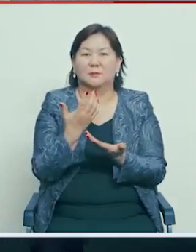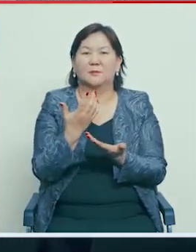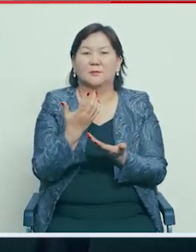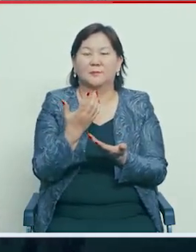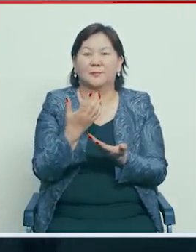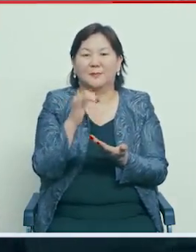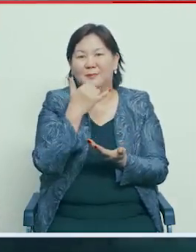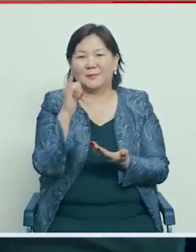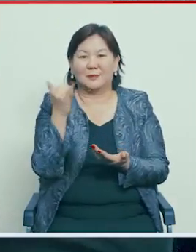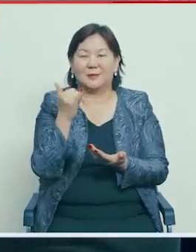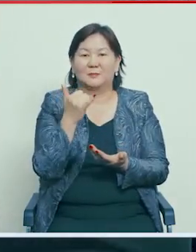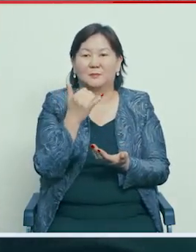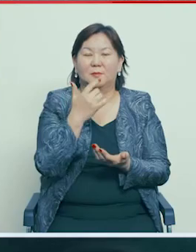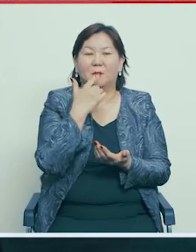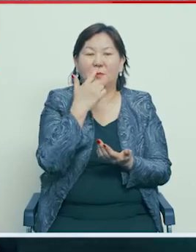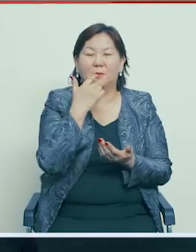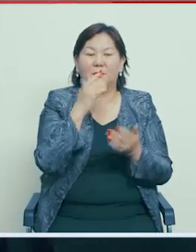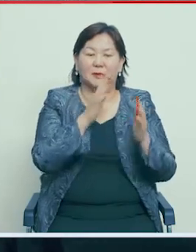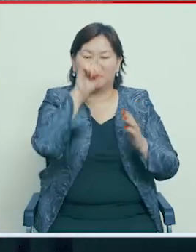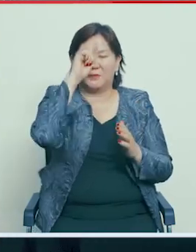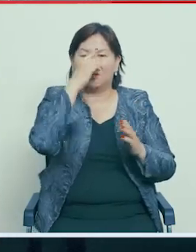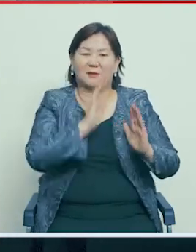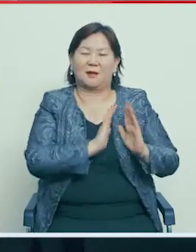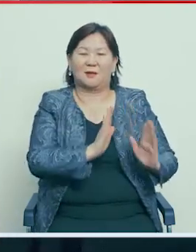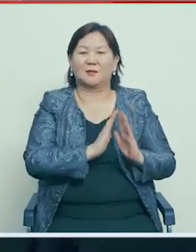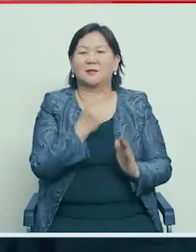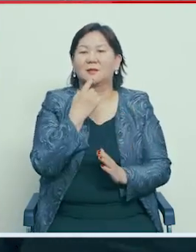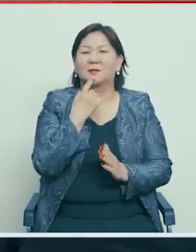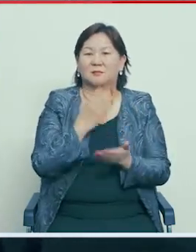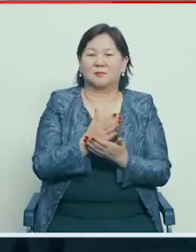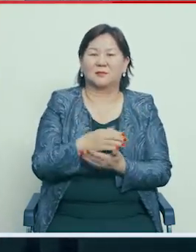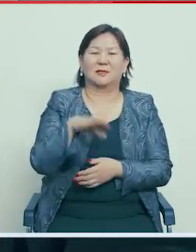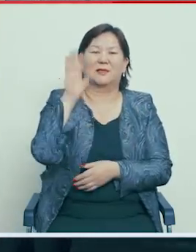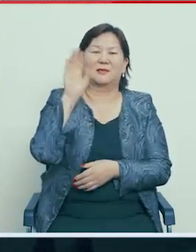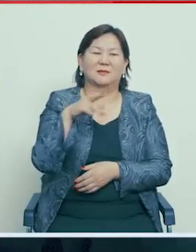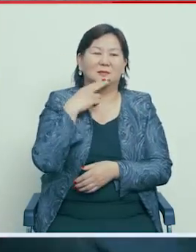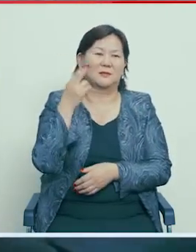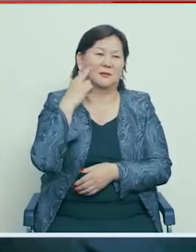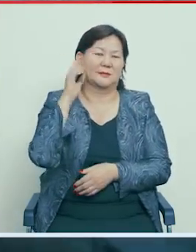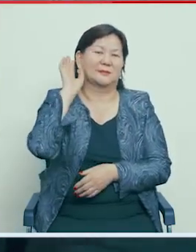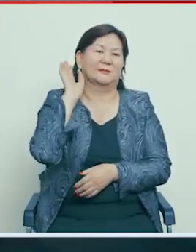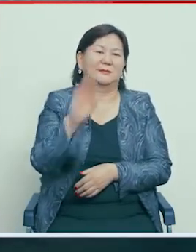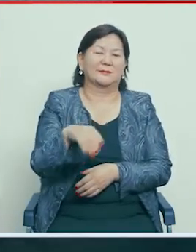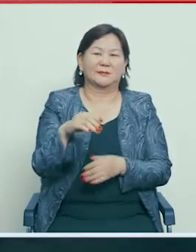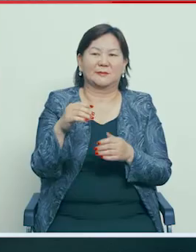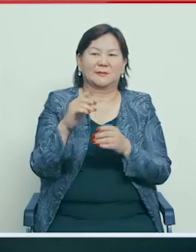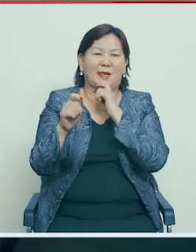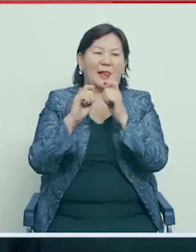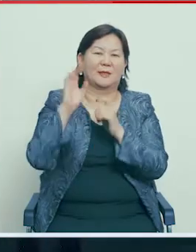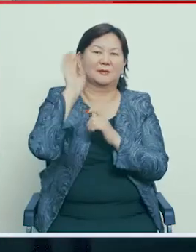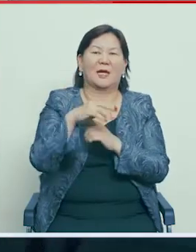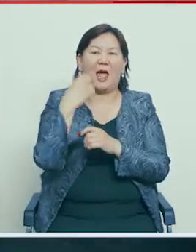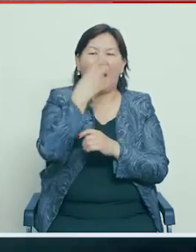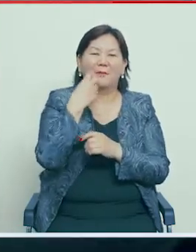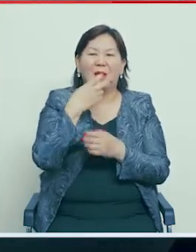бол зарим харамсалтай зүйл гэхээр эмчнэрийн хандлага аягүй хэцүү байдаг. Энэ сонсголгүй үнтэй ингээд харьцаа шууд амаараа